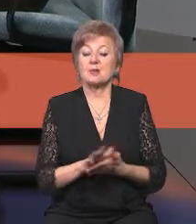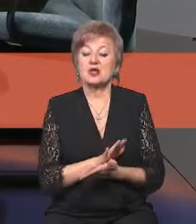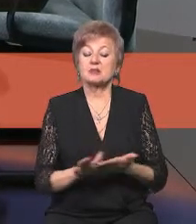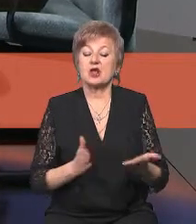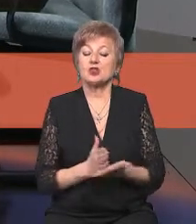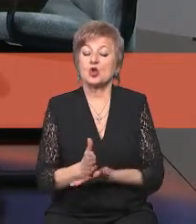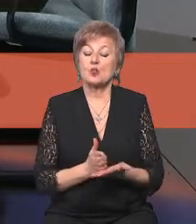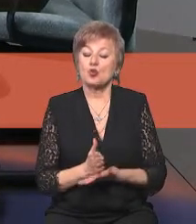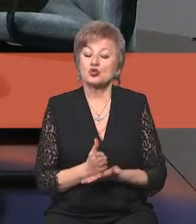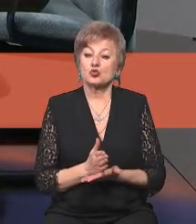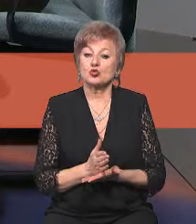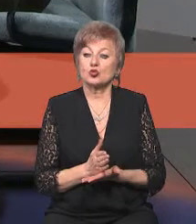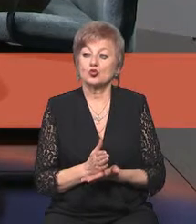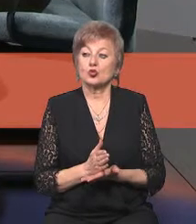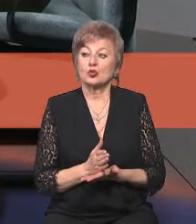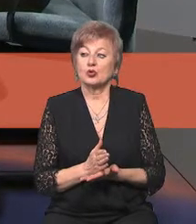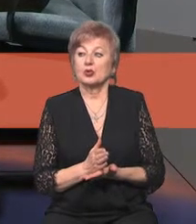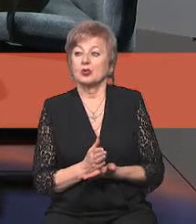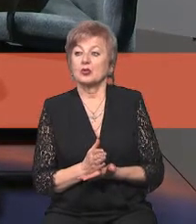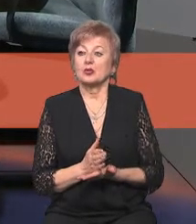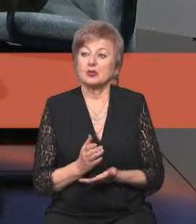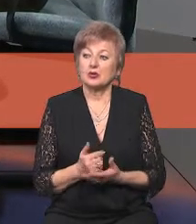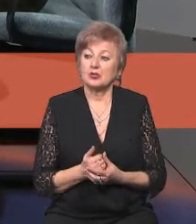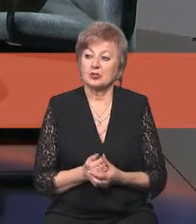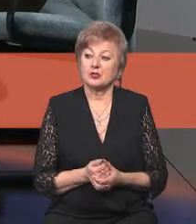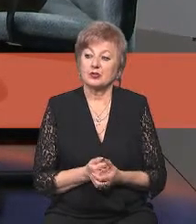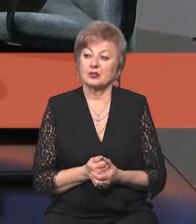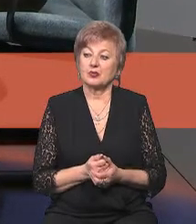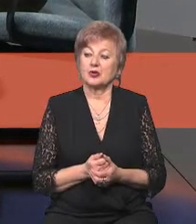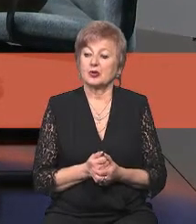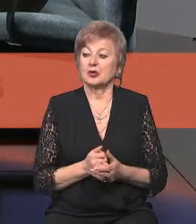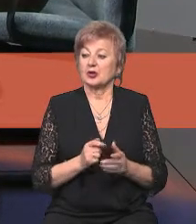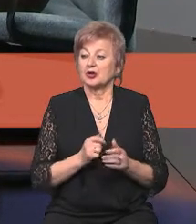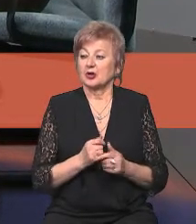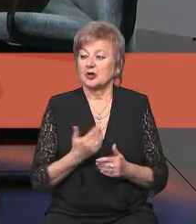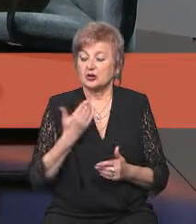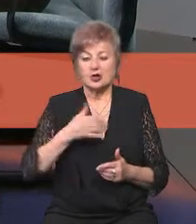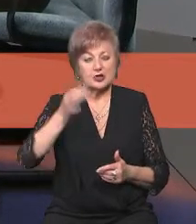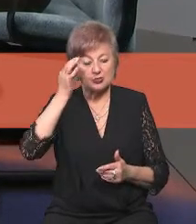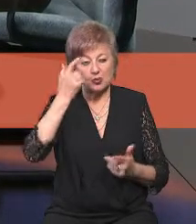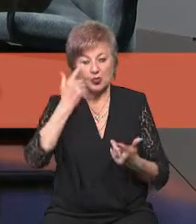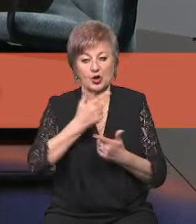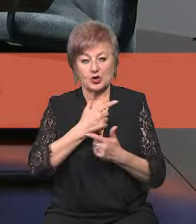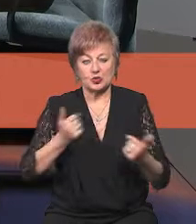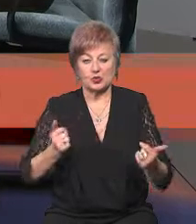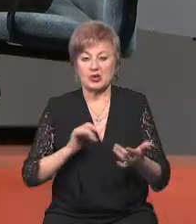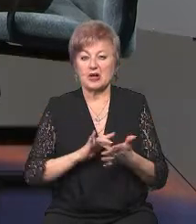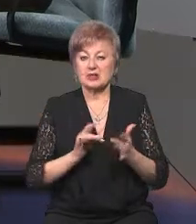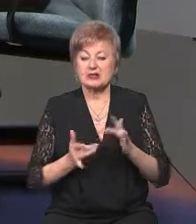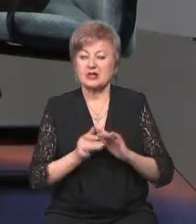у поліклініках і у сімейних лікарів. І давайте от просто нагадаємо, за інформацією на сайті Міністерства